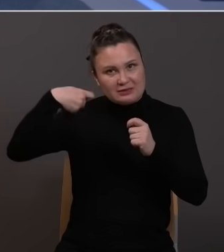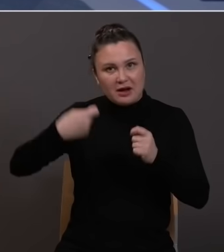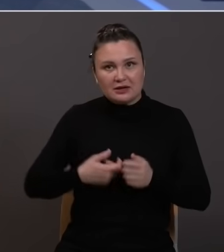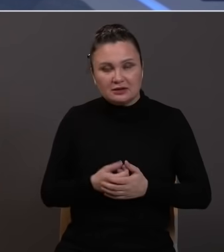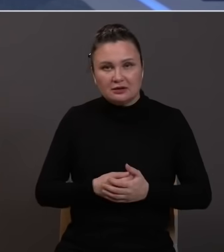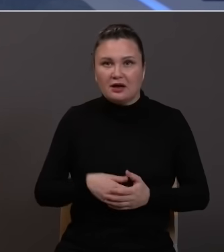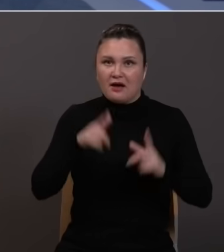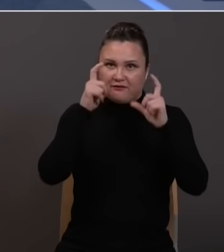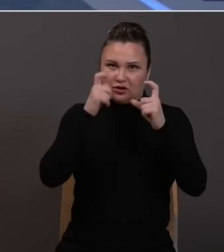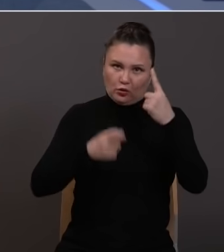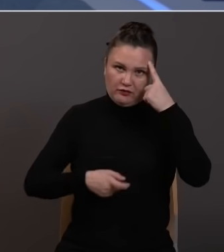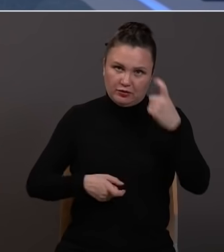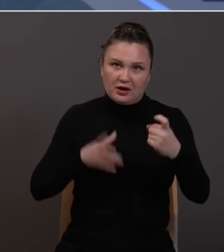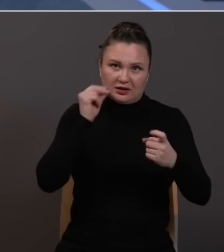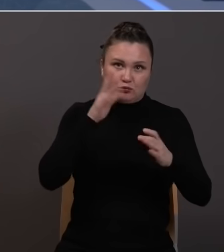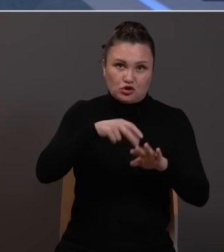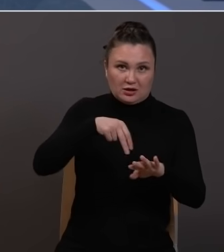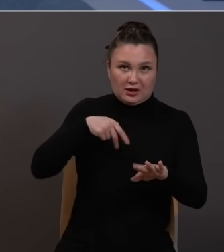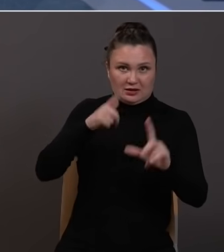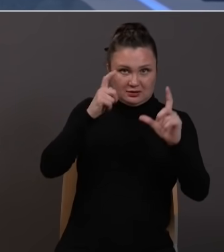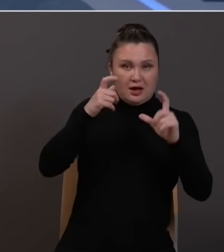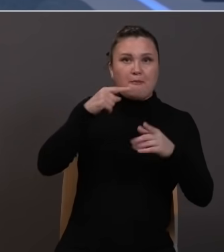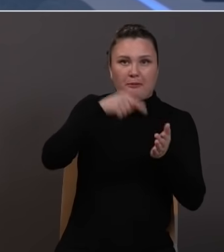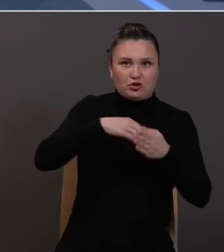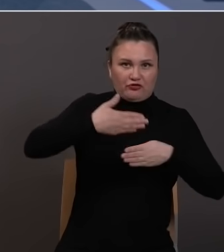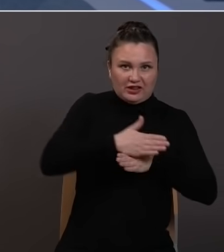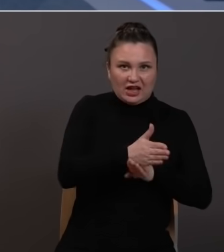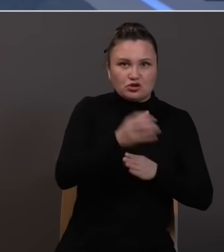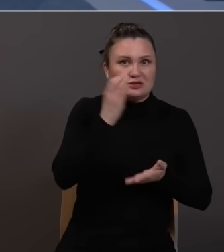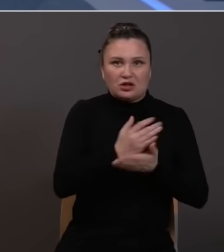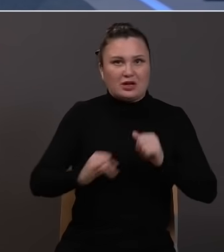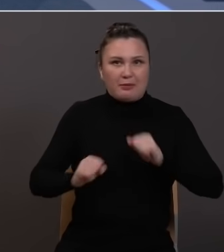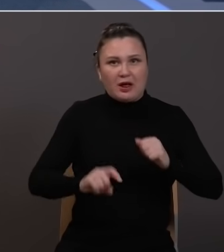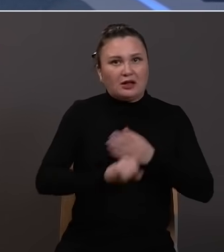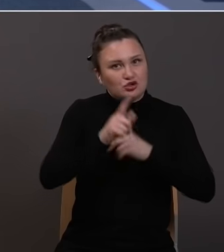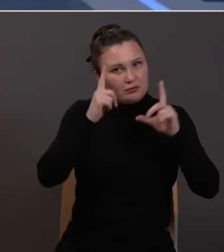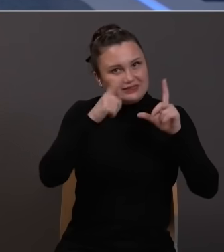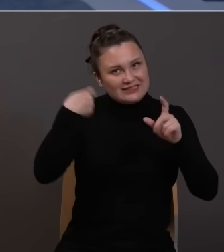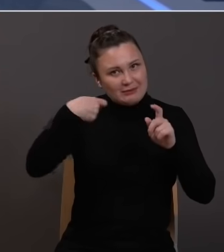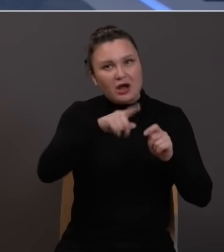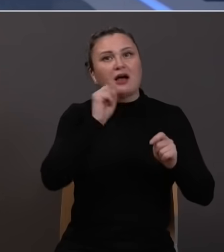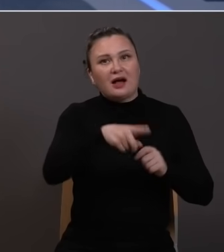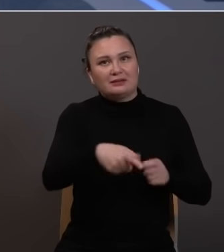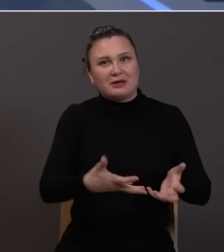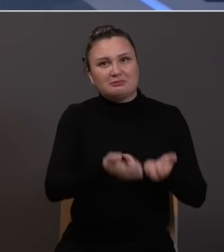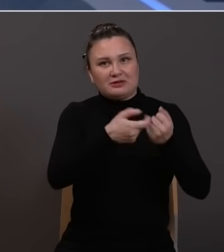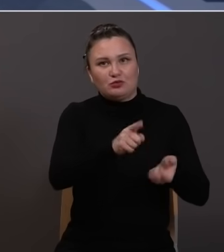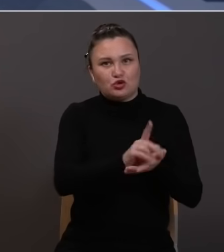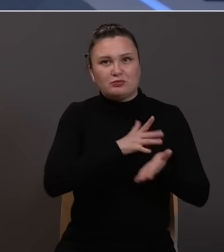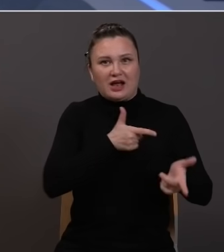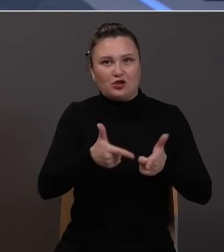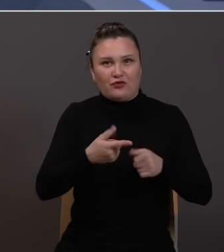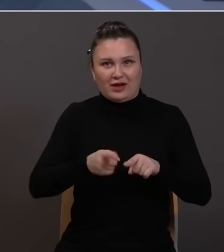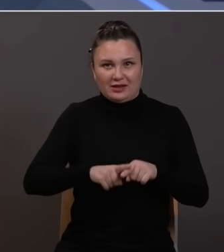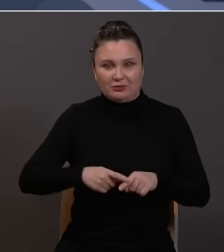снимать. Говорю фотографу, что когда ты будешь отходить, ты попадешь в трещину, мы сразу к тебе не побежим, а начнем снимать, что мы тебя спасаем, и ты должен быть готов к